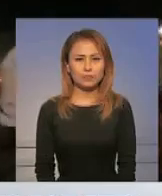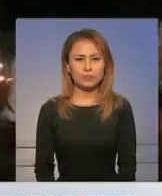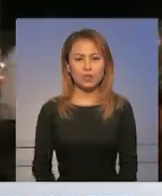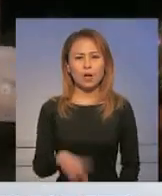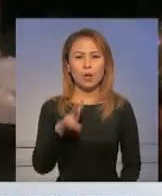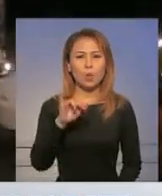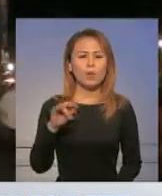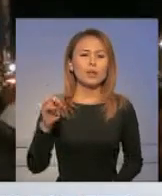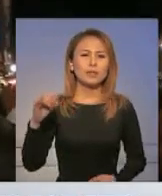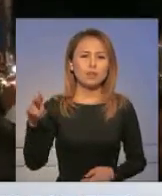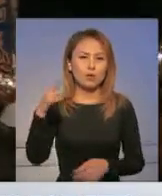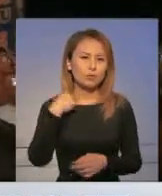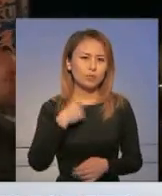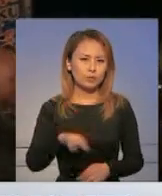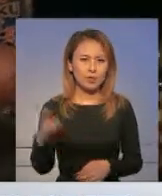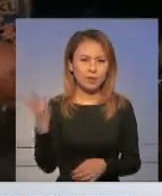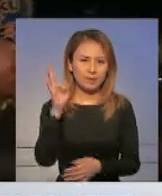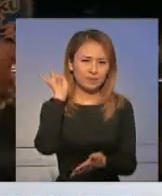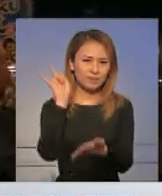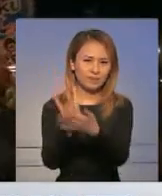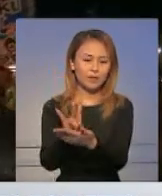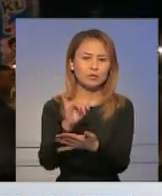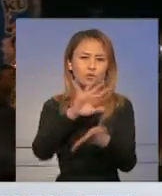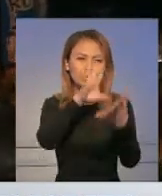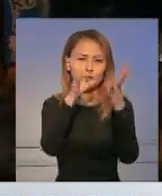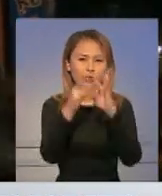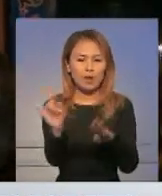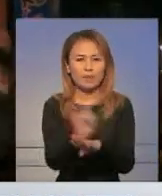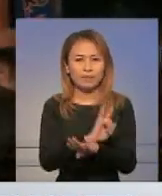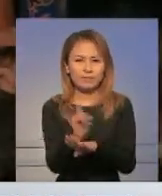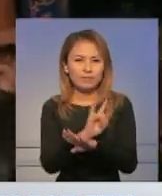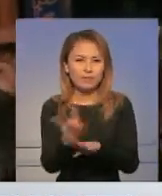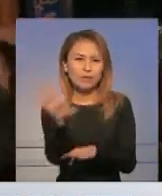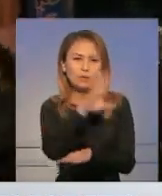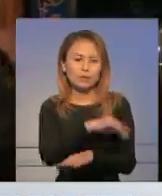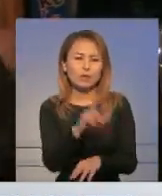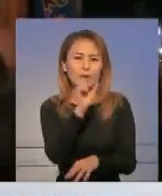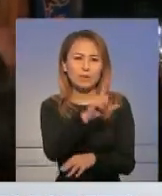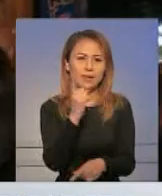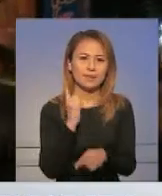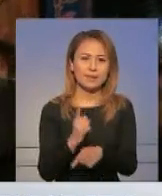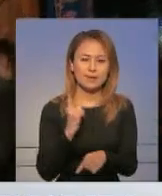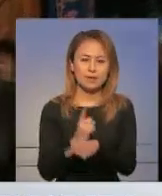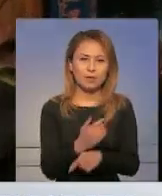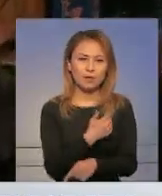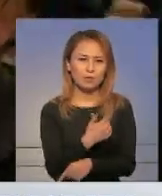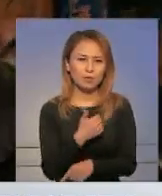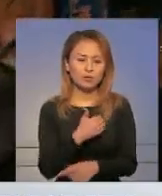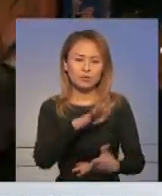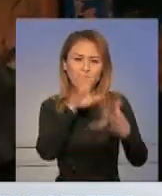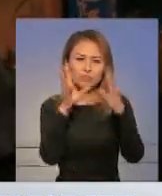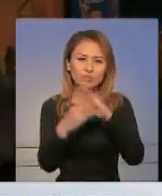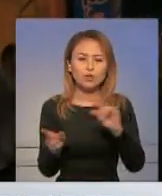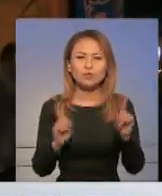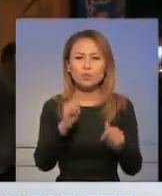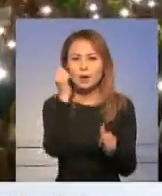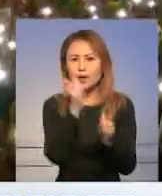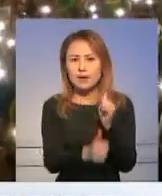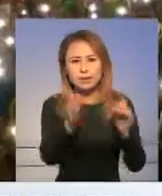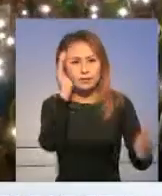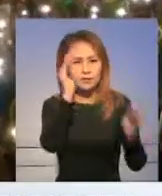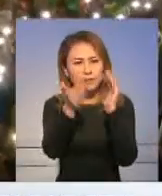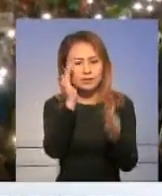Лула да Силва түрмеде отыруы керек. Заңды бұзып, жалғанды жалпағынан басып жүргендерге тыйым салынғанын қалаймыз. Елдегі әрбір